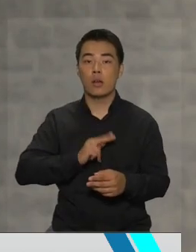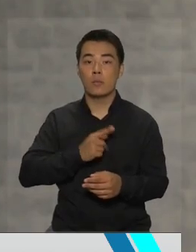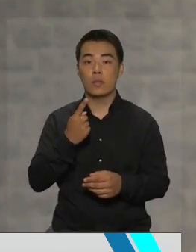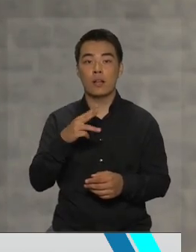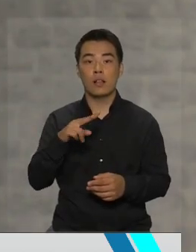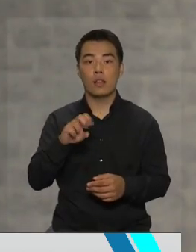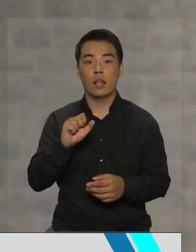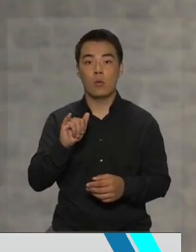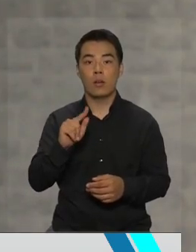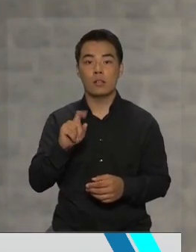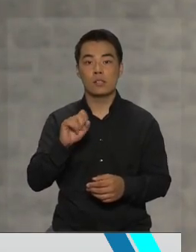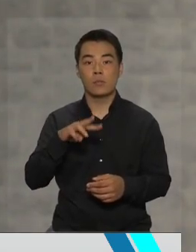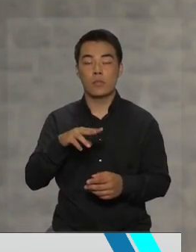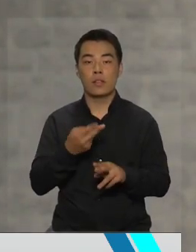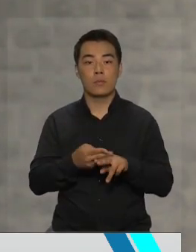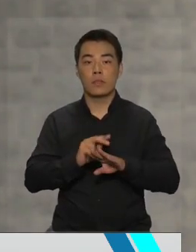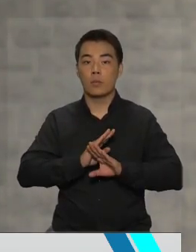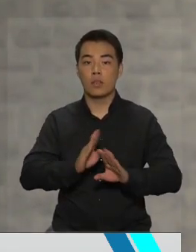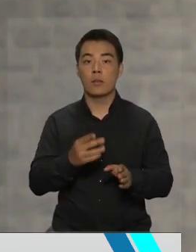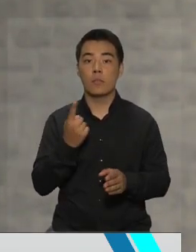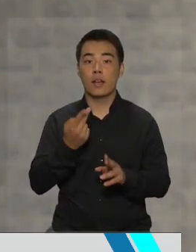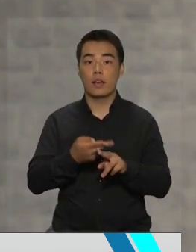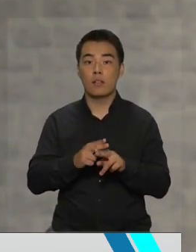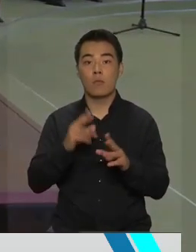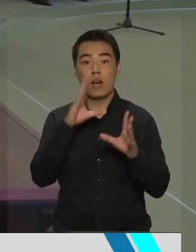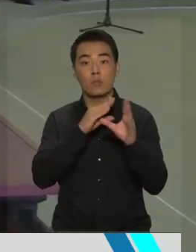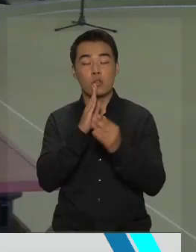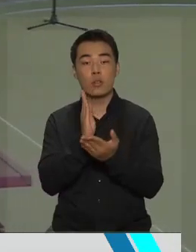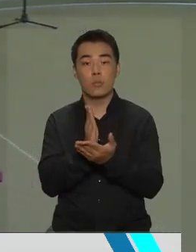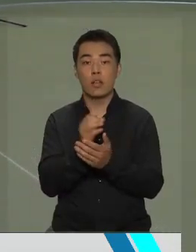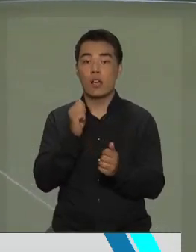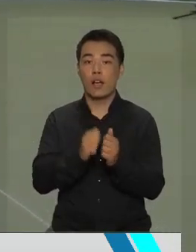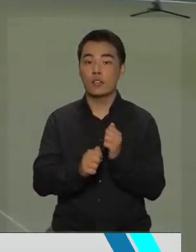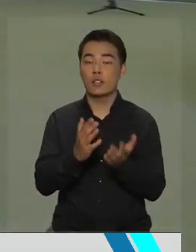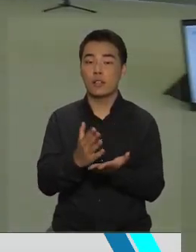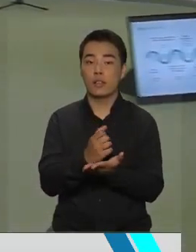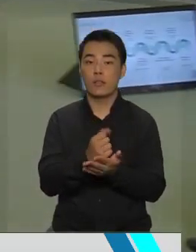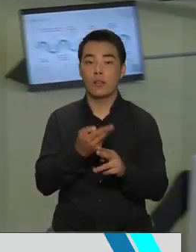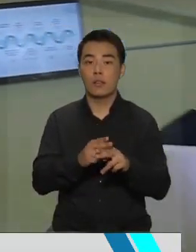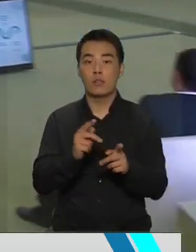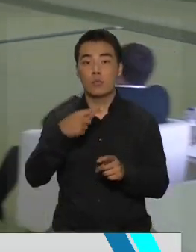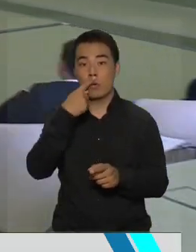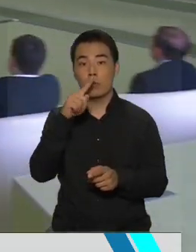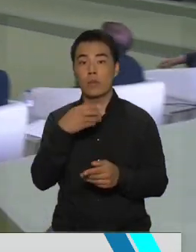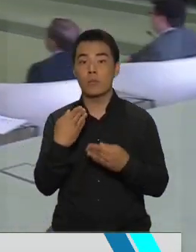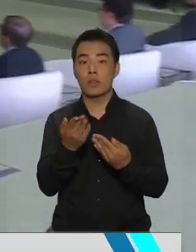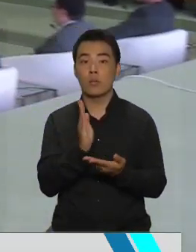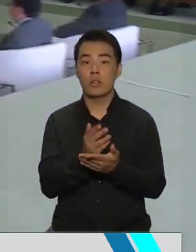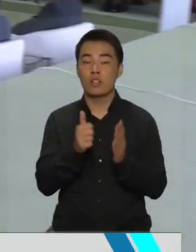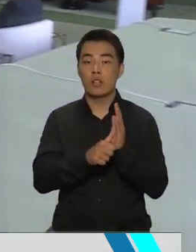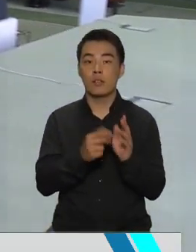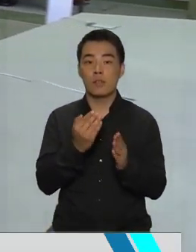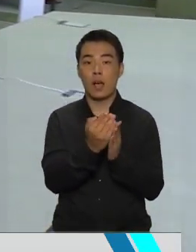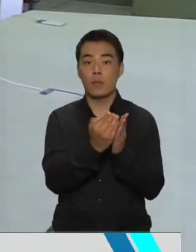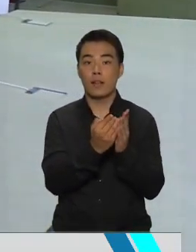алу емес. Бұл біріншіден мүмкіншілік. Әр резервшіге идентификациялық номер беріледі. 6 кезеңнен тұратын